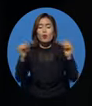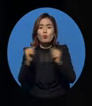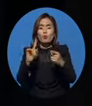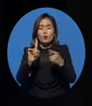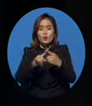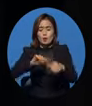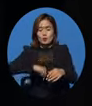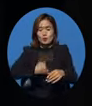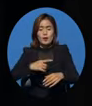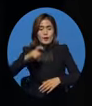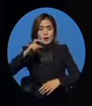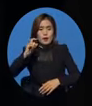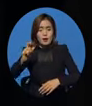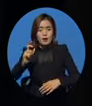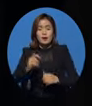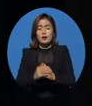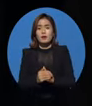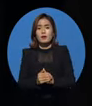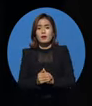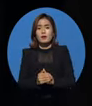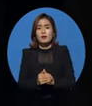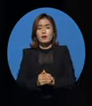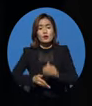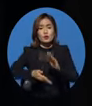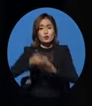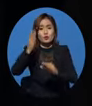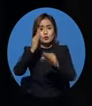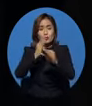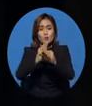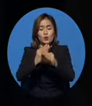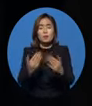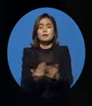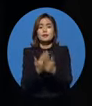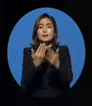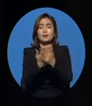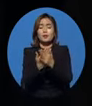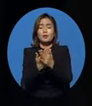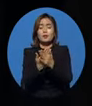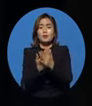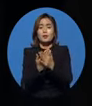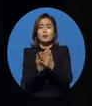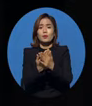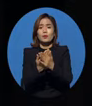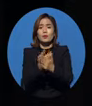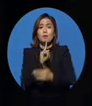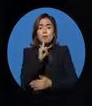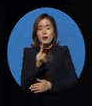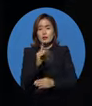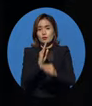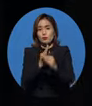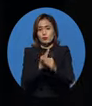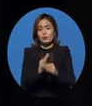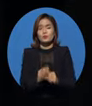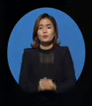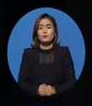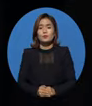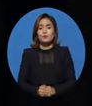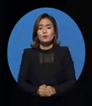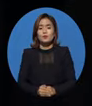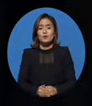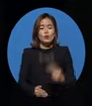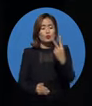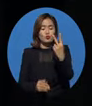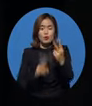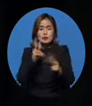독자적인 강소영 어 내가 시트로 발전시켜야 된다고 그 주장을 하고 있습니다 특히 두